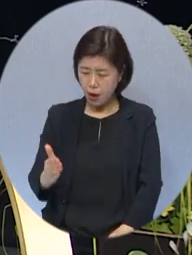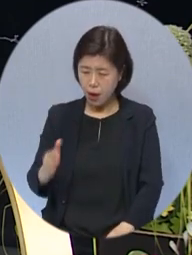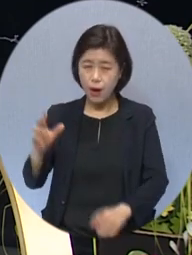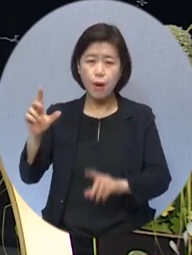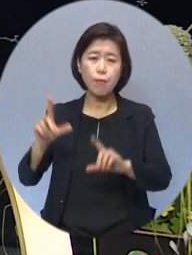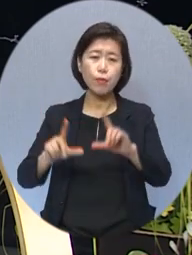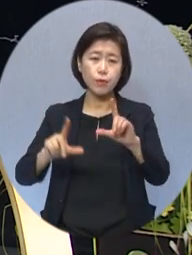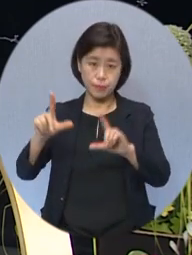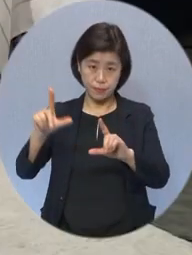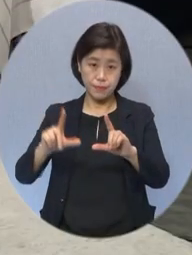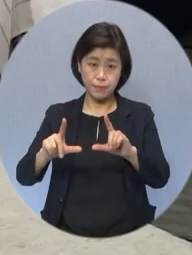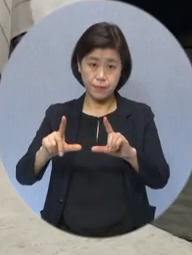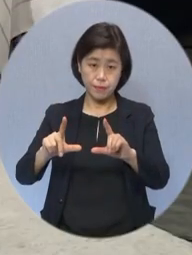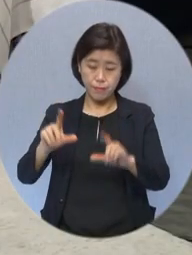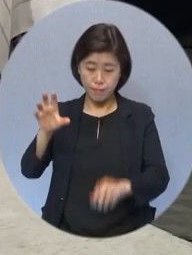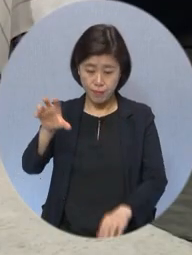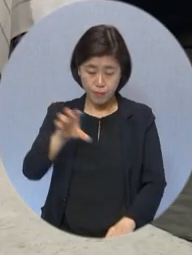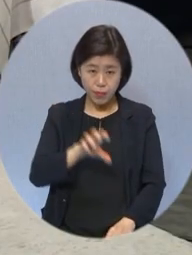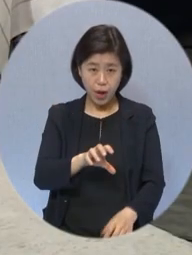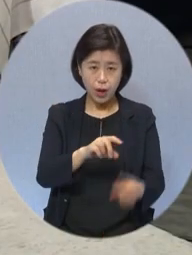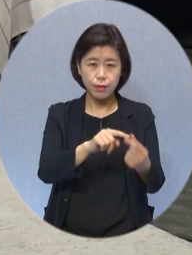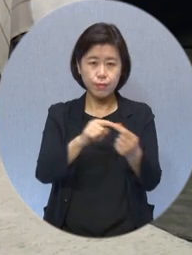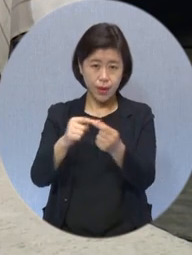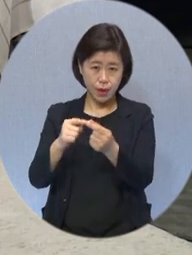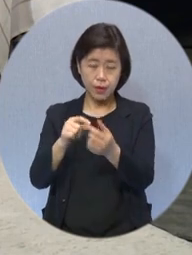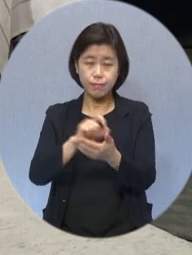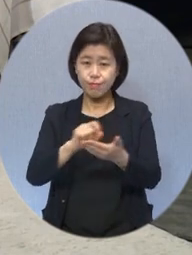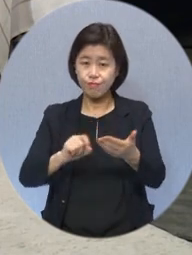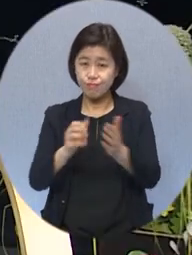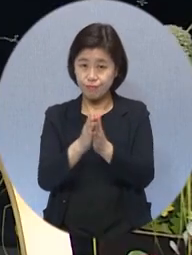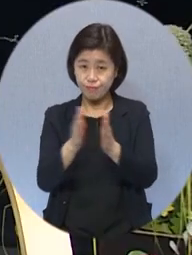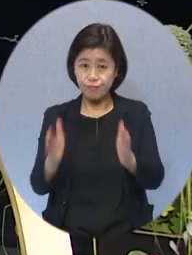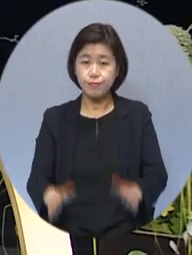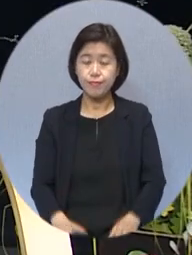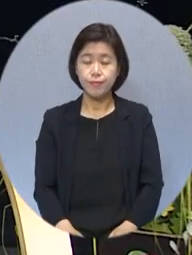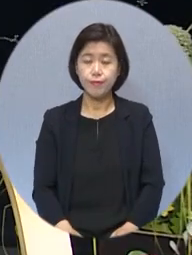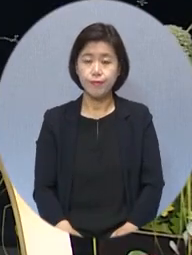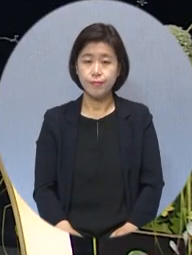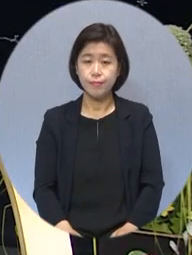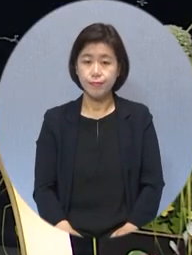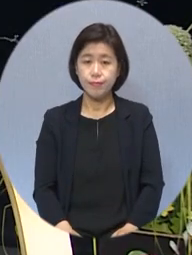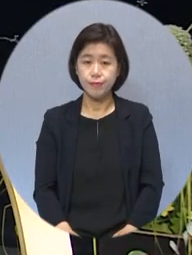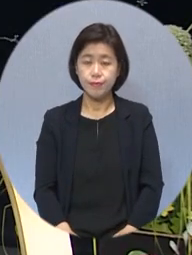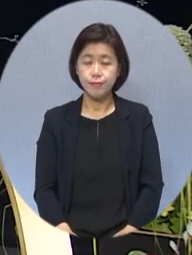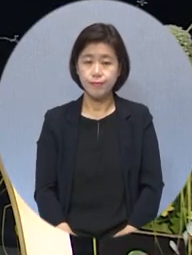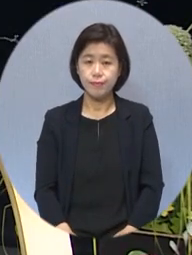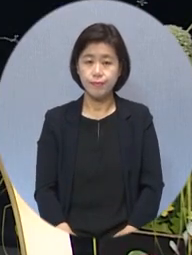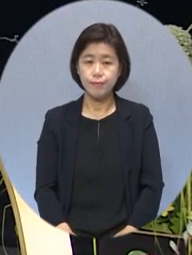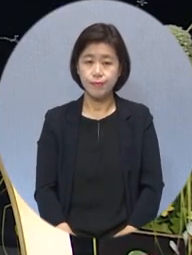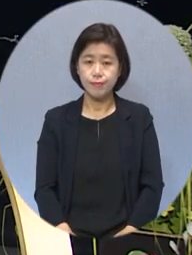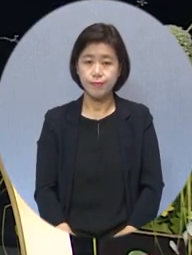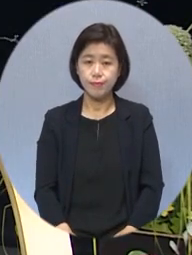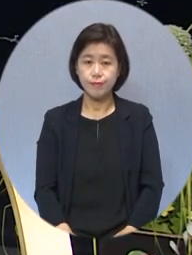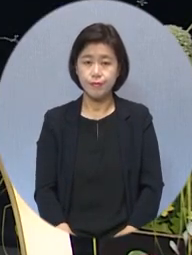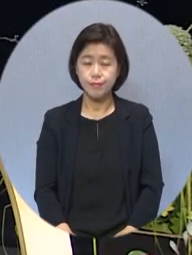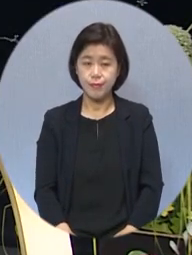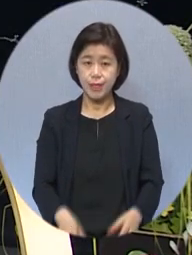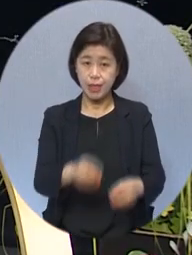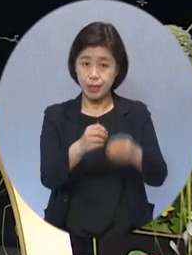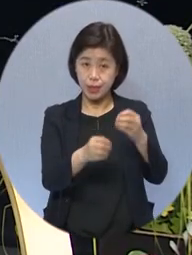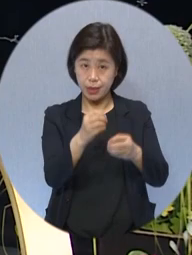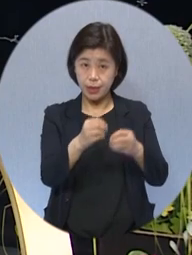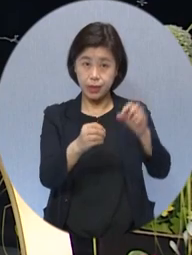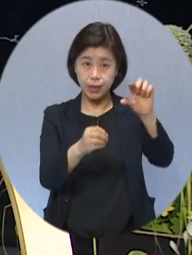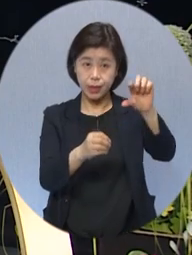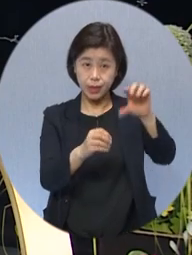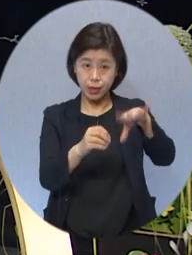첫 행을 시작하여 입진 가지 끝에 바람이 부는 겨울 그립습니다 라고 마지막 행을